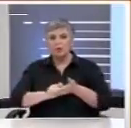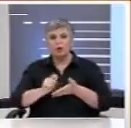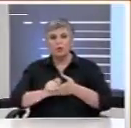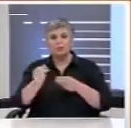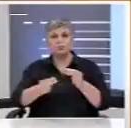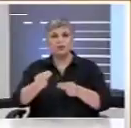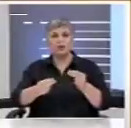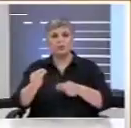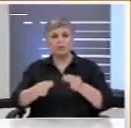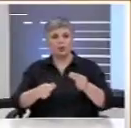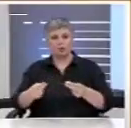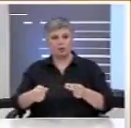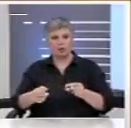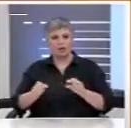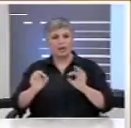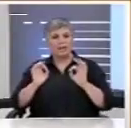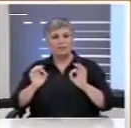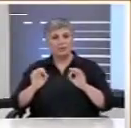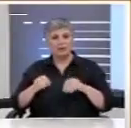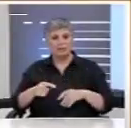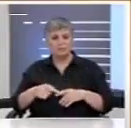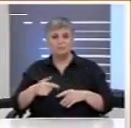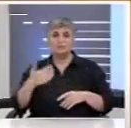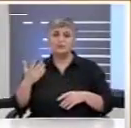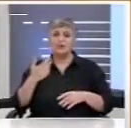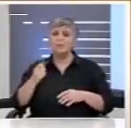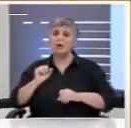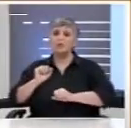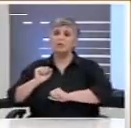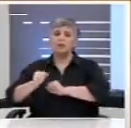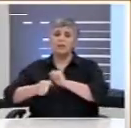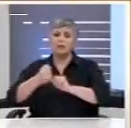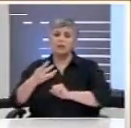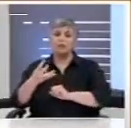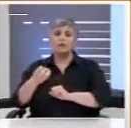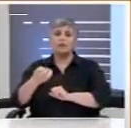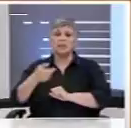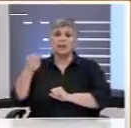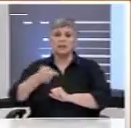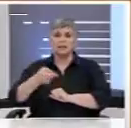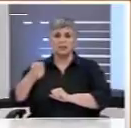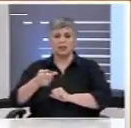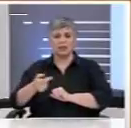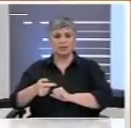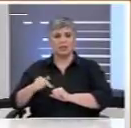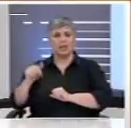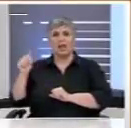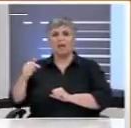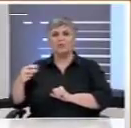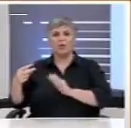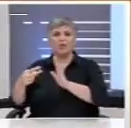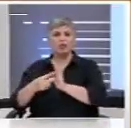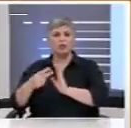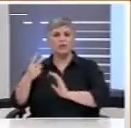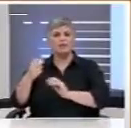υπολογισμούς. Είναι προφανές. Με 40% κάθε χρόνο ανάπτυξη, το χρέος θα το σβήσουμε το 2027,